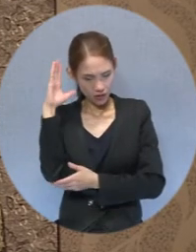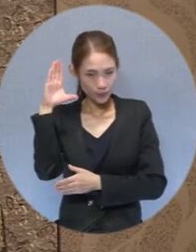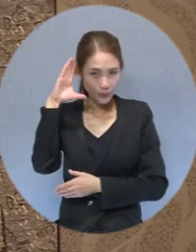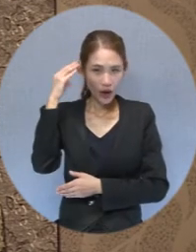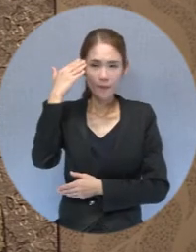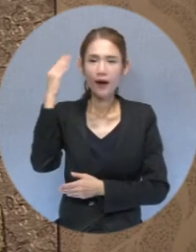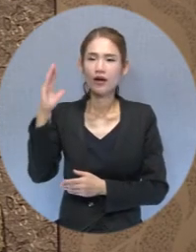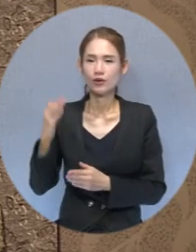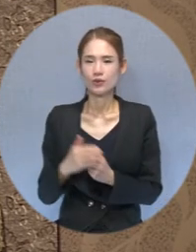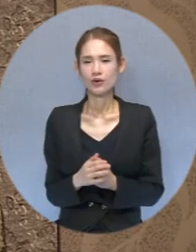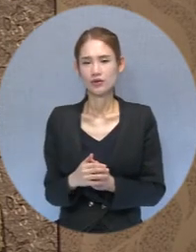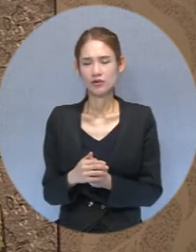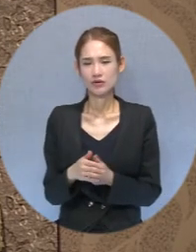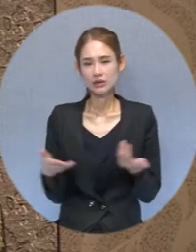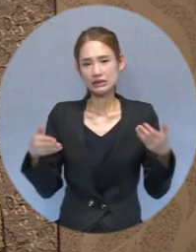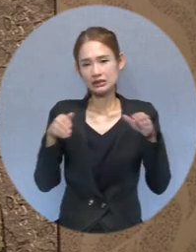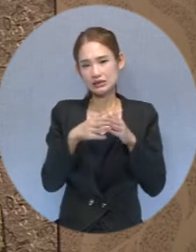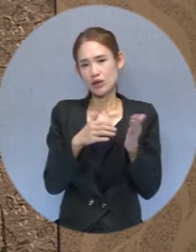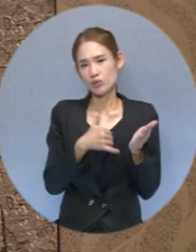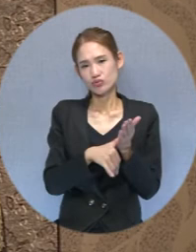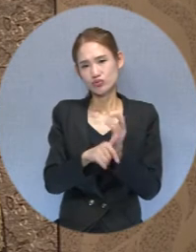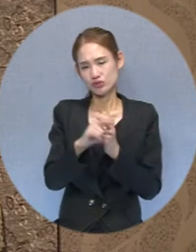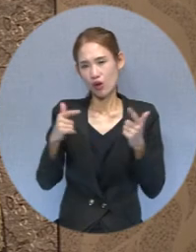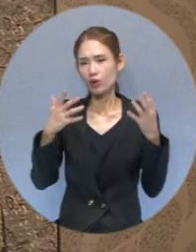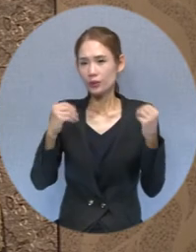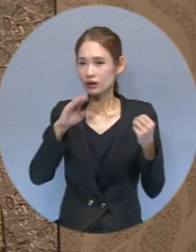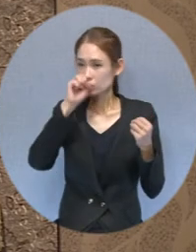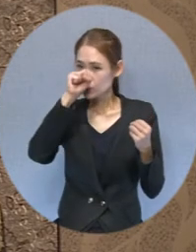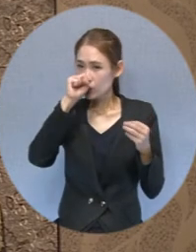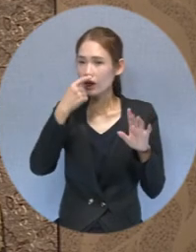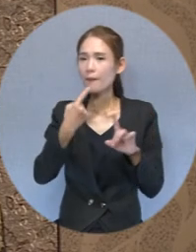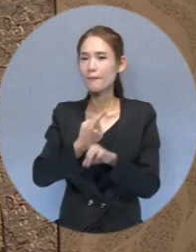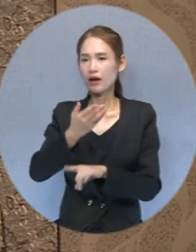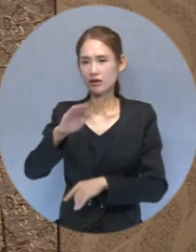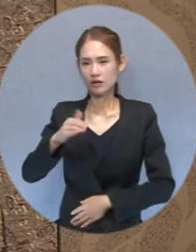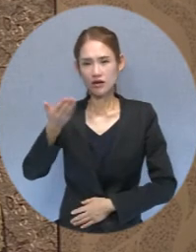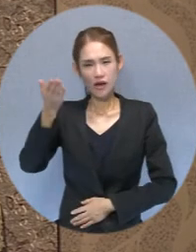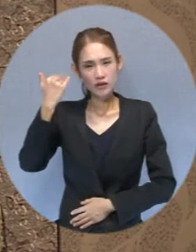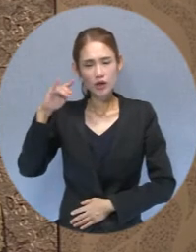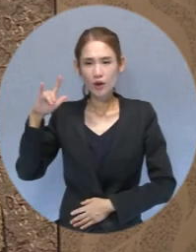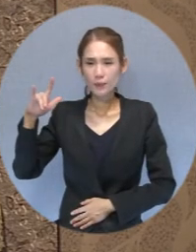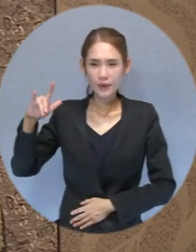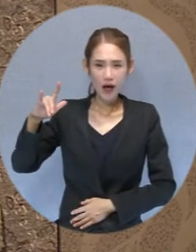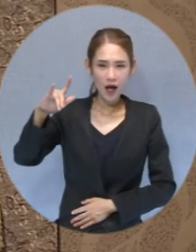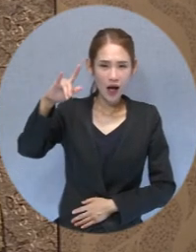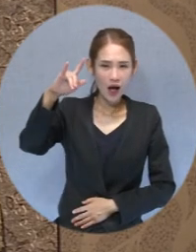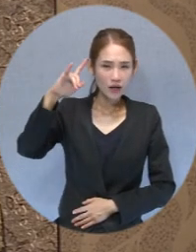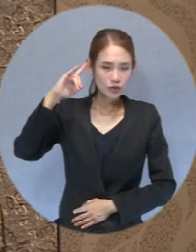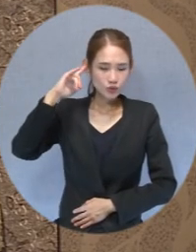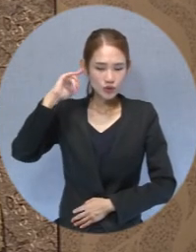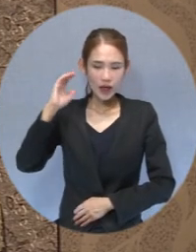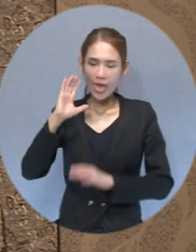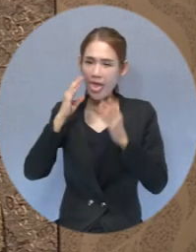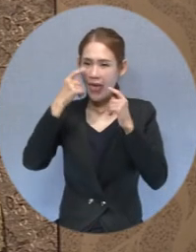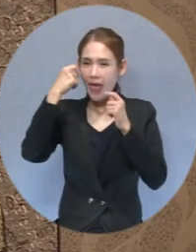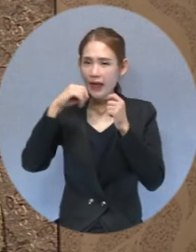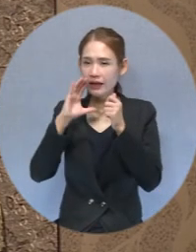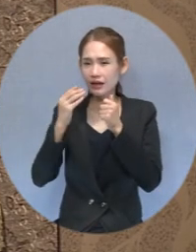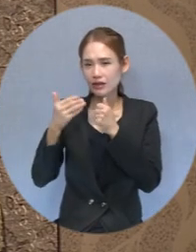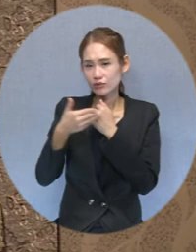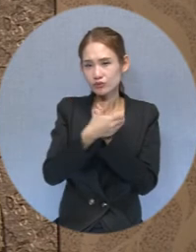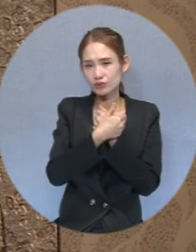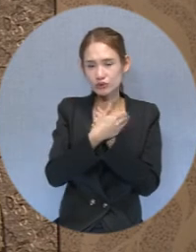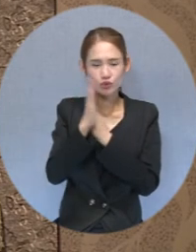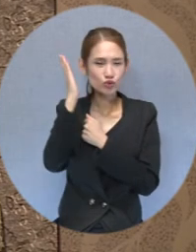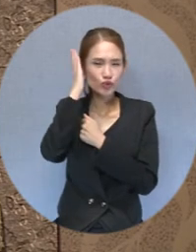이제 건축물이 시설물이 좋아져가지고 그러는데 예전에는 아이 비행기가 지나갈 때 아기 신생아 귀를 막았다고 하더라고요.